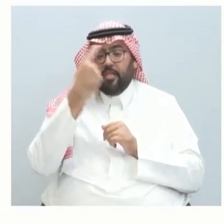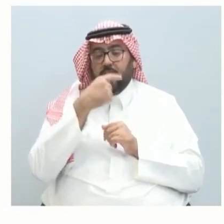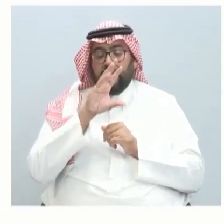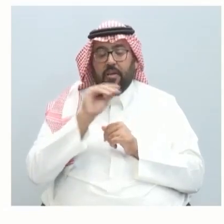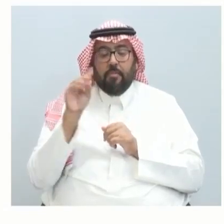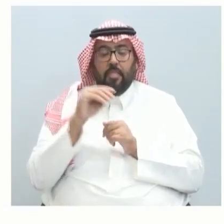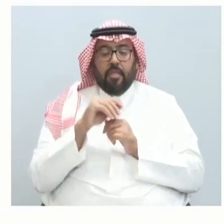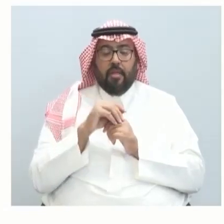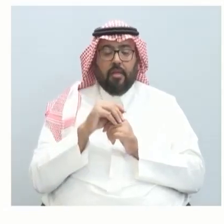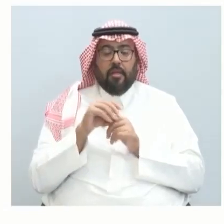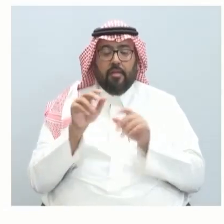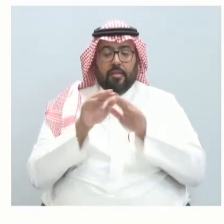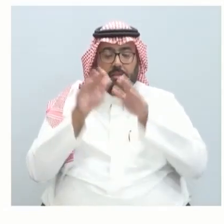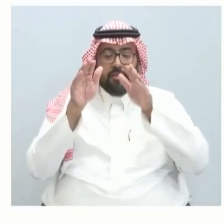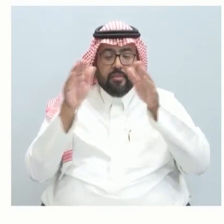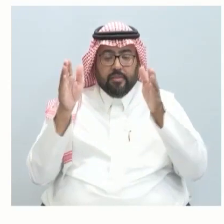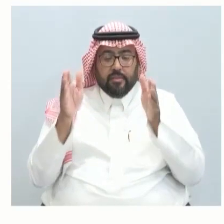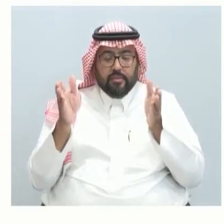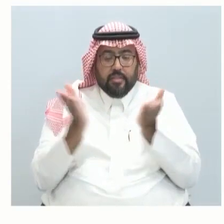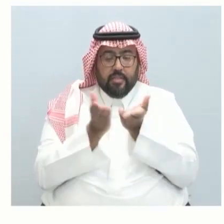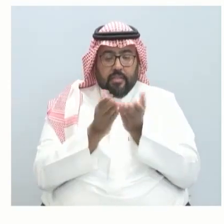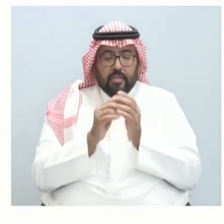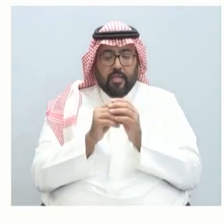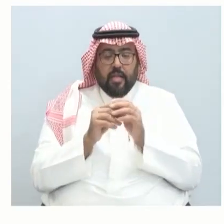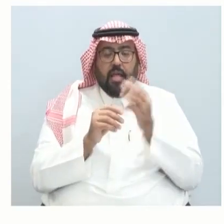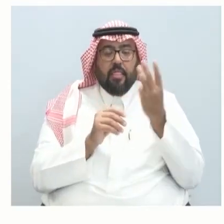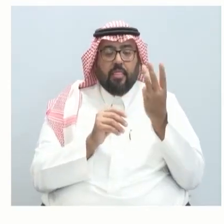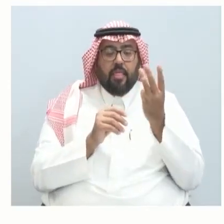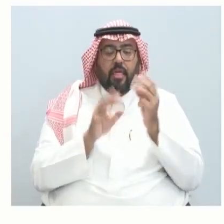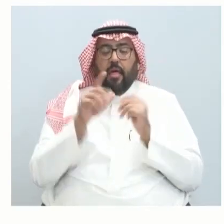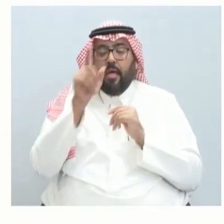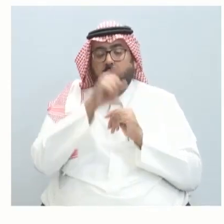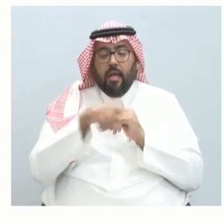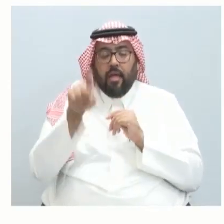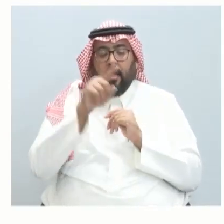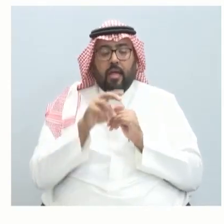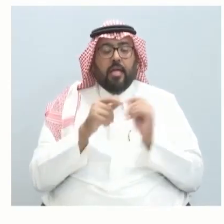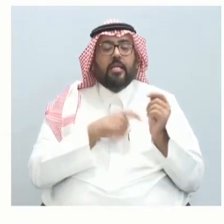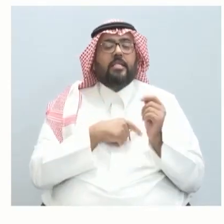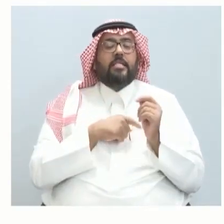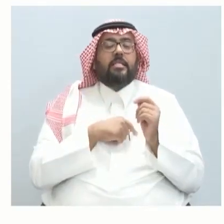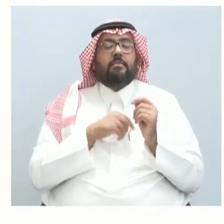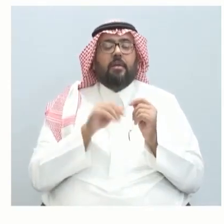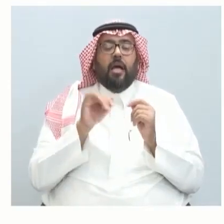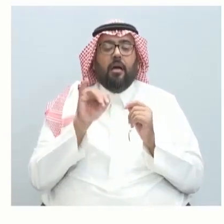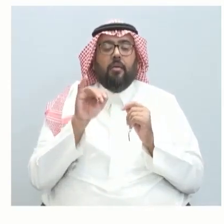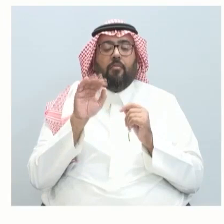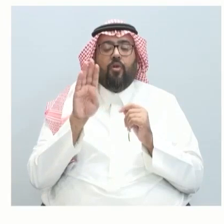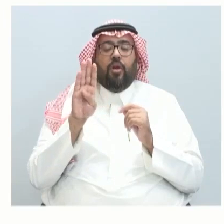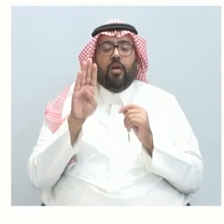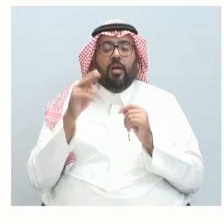ها يا ابطال اي هذه المجسمات المجسم الثالث اذا نحوه ابنائي وبناتي اذا ماذا نطلق عليه هذا